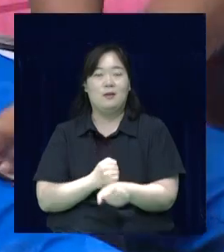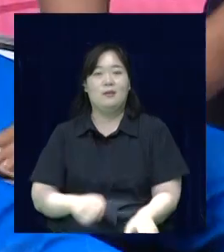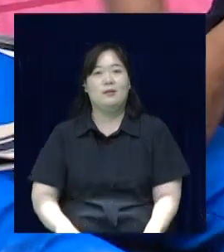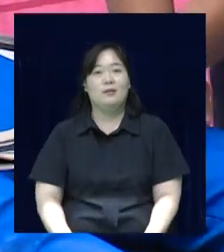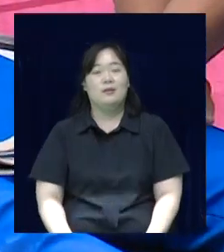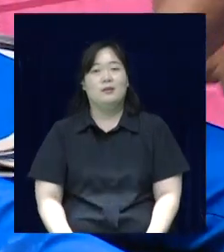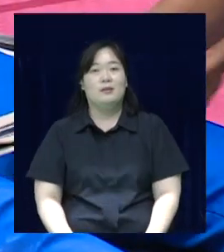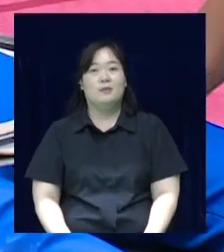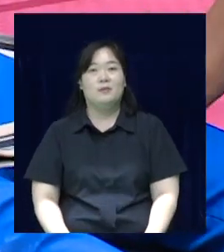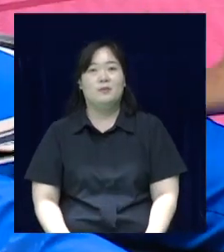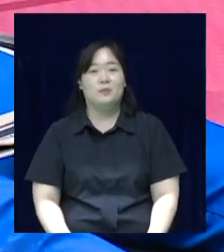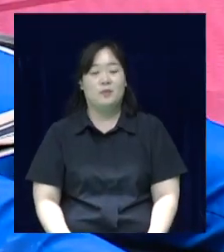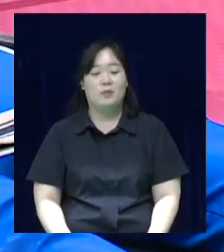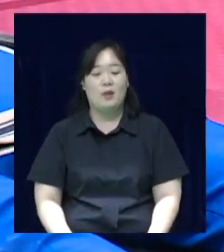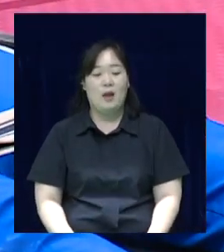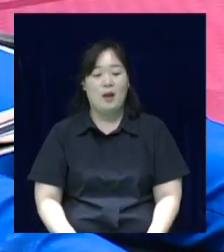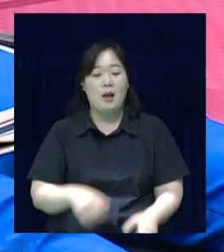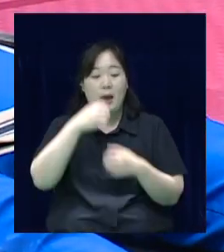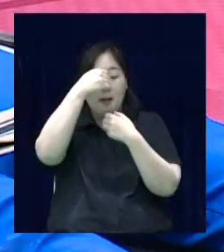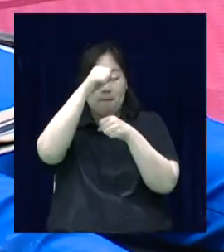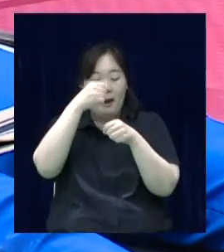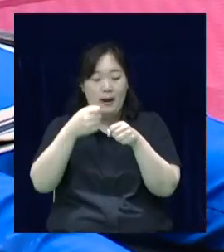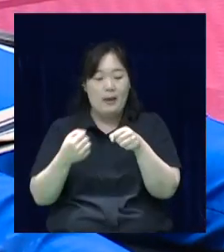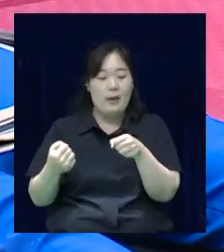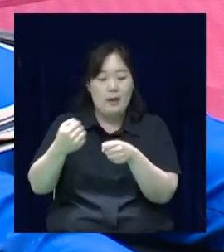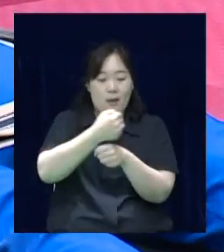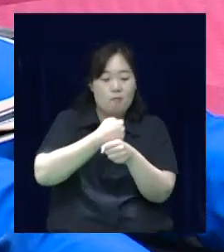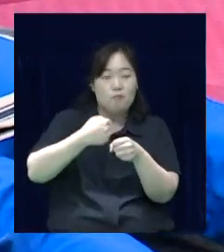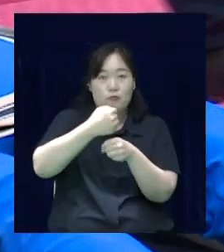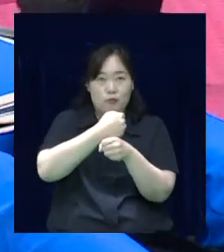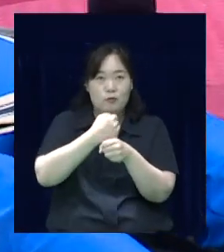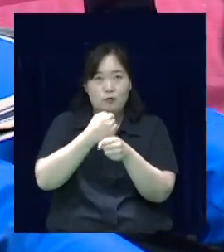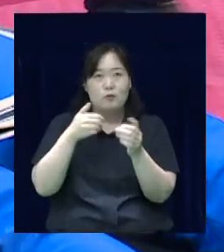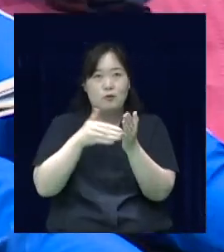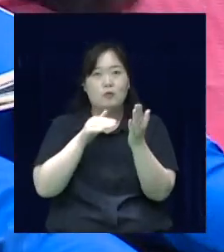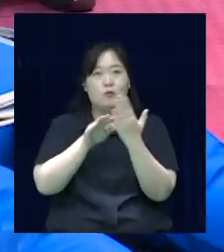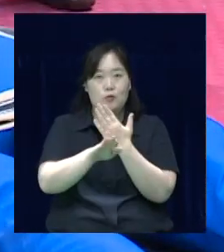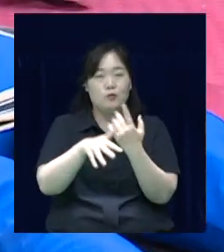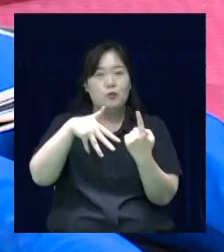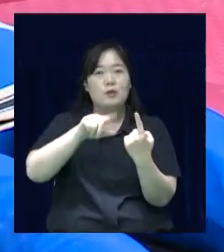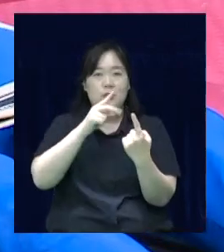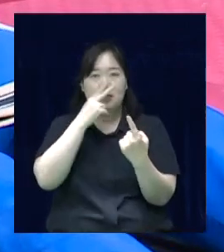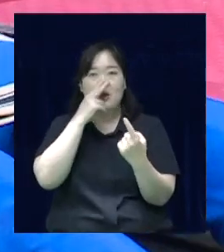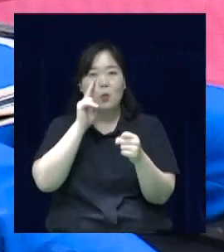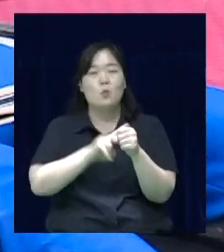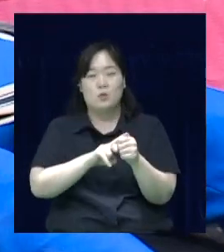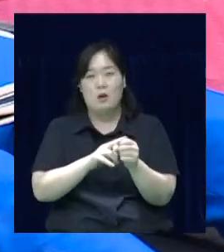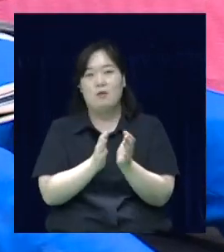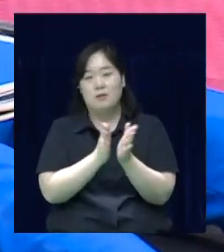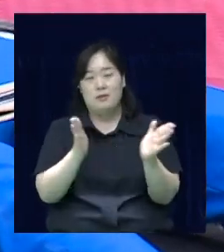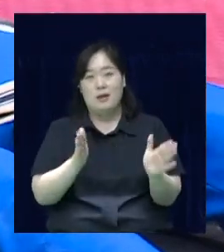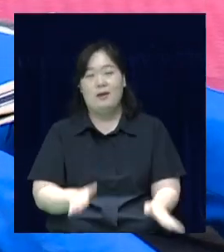서진곤 선수도 역시나 다리 쪽에 밴딩을 한 상태 네. 고정을 시켜주고서 1차 시도를 이어가겠습니다.